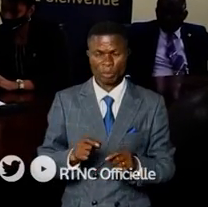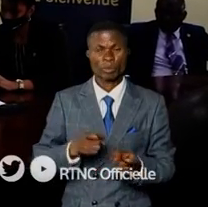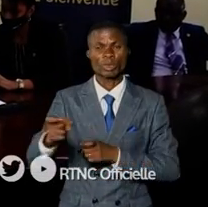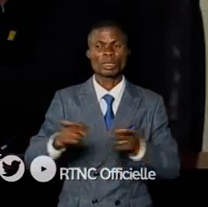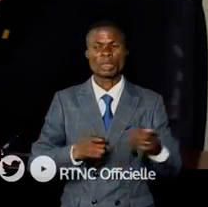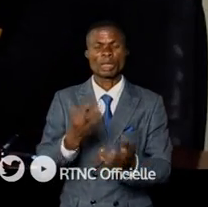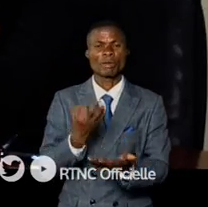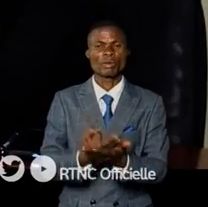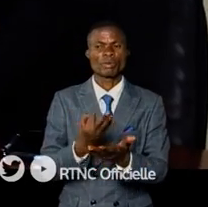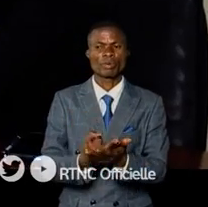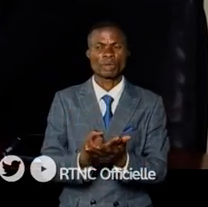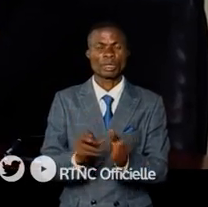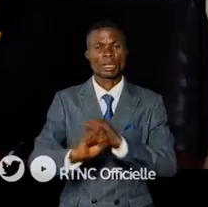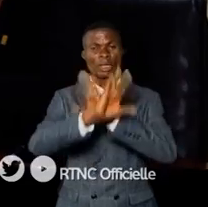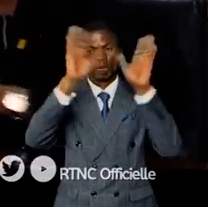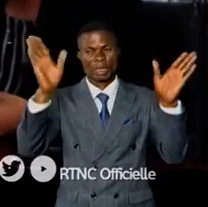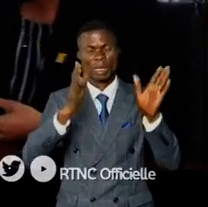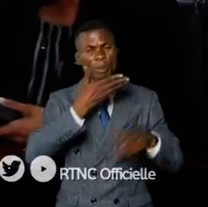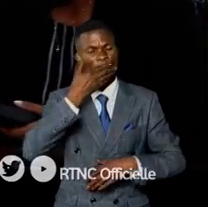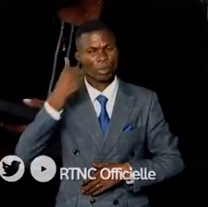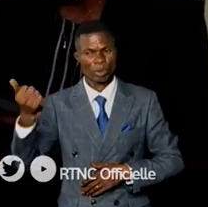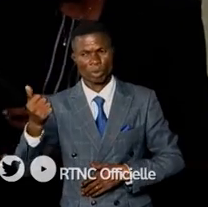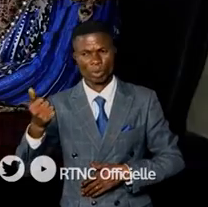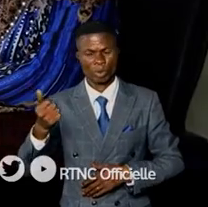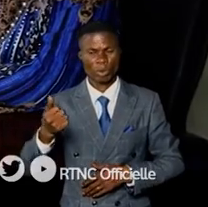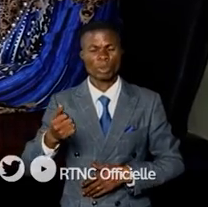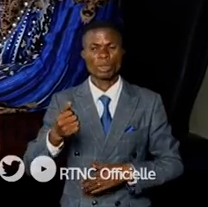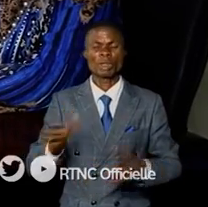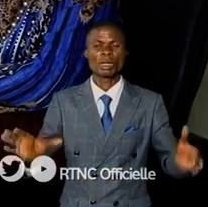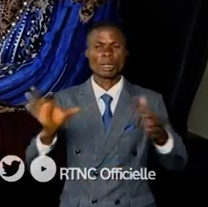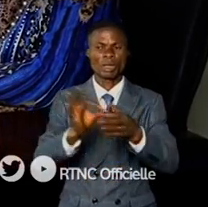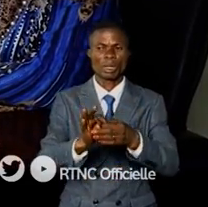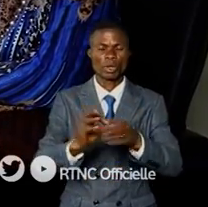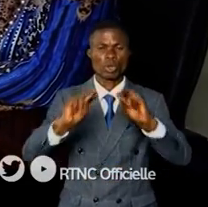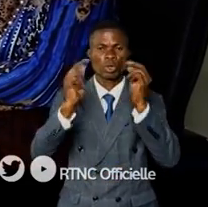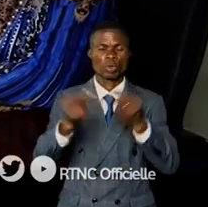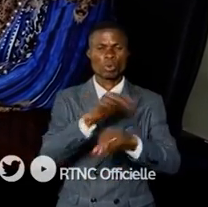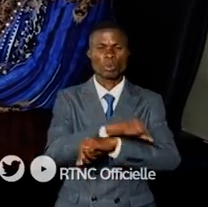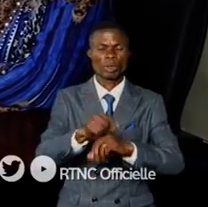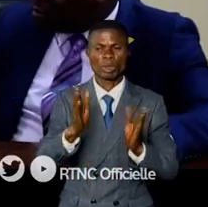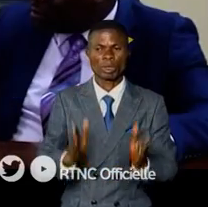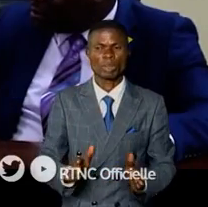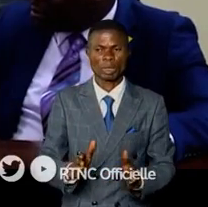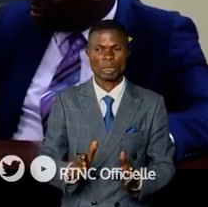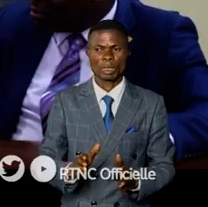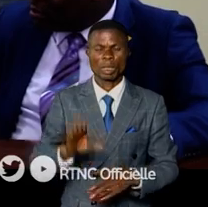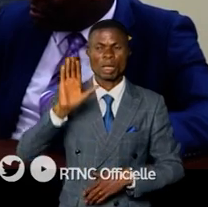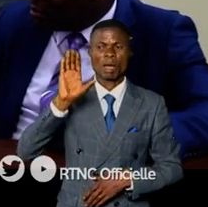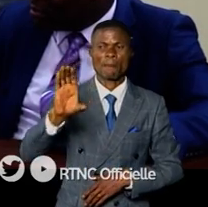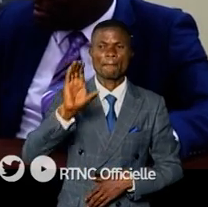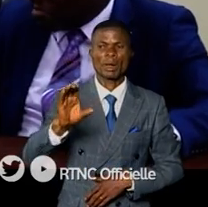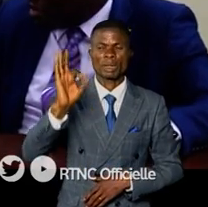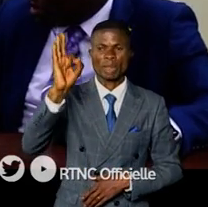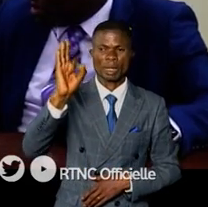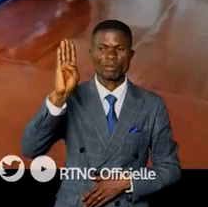gestion financière transparente et améliorée par la connexion de ces structures administratives à la FBN